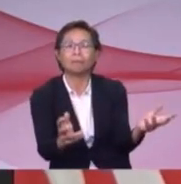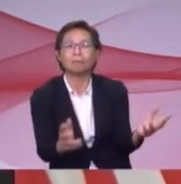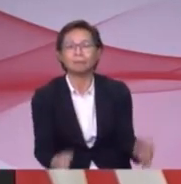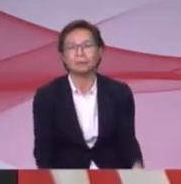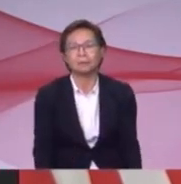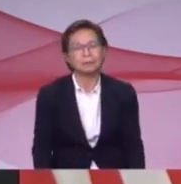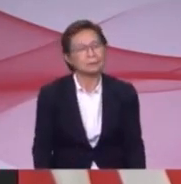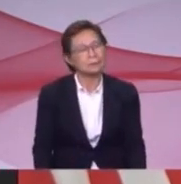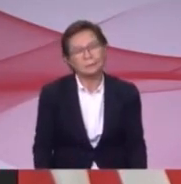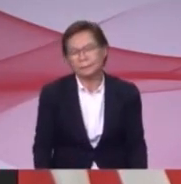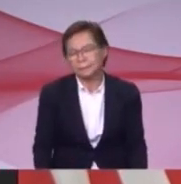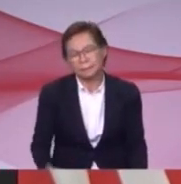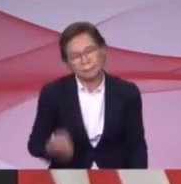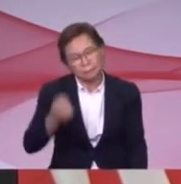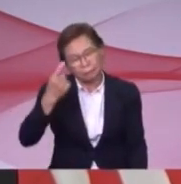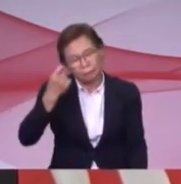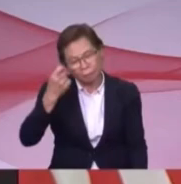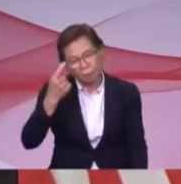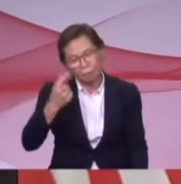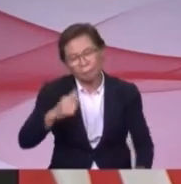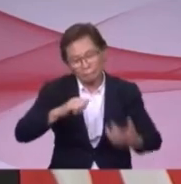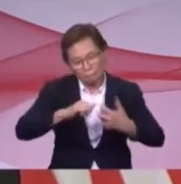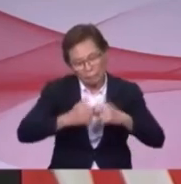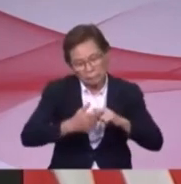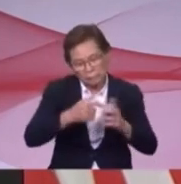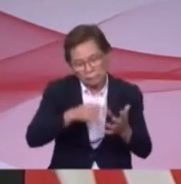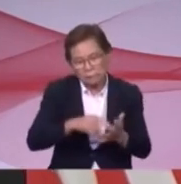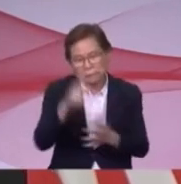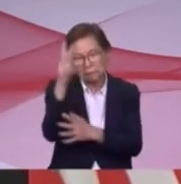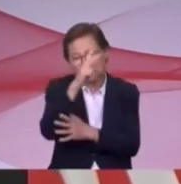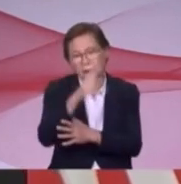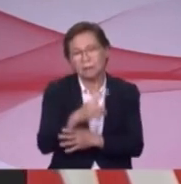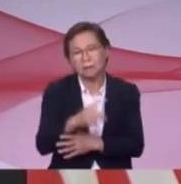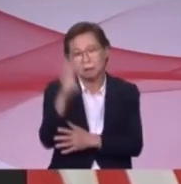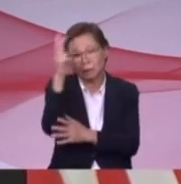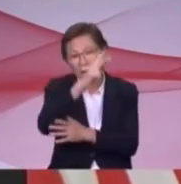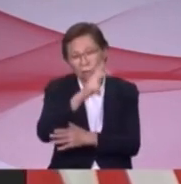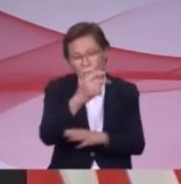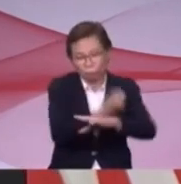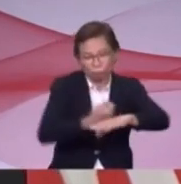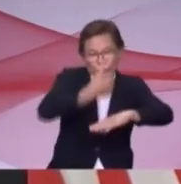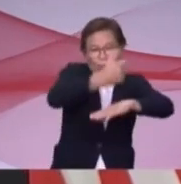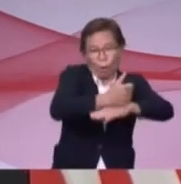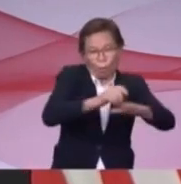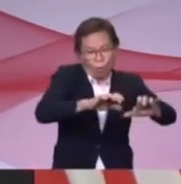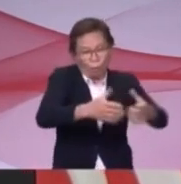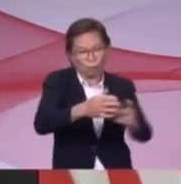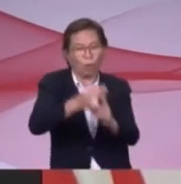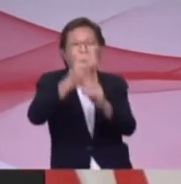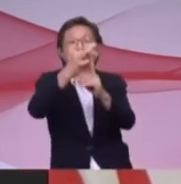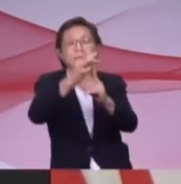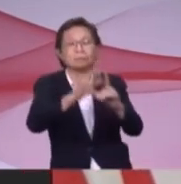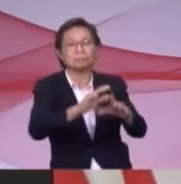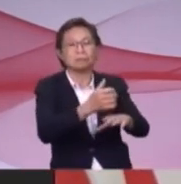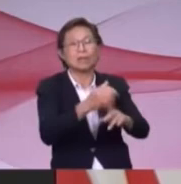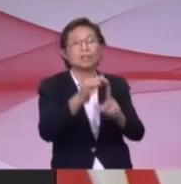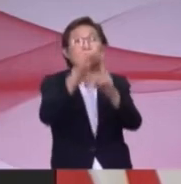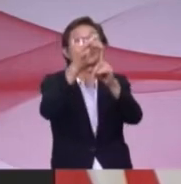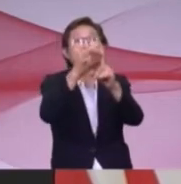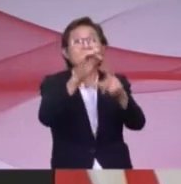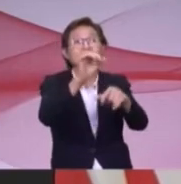Memahami seriusnya isu ini, kerajaan telah mengujukan pasukan khas ataupun Special Task